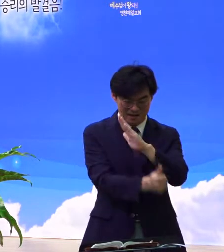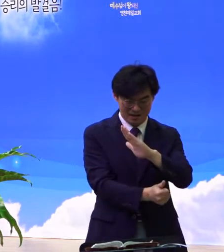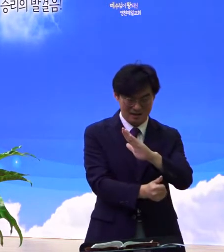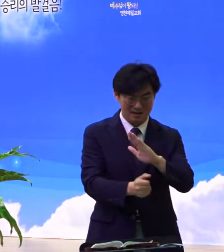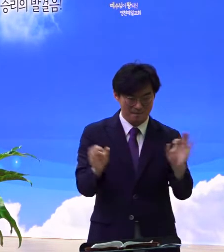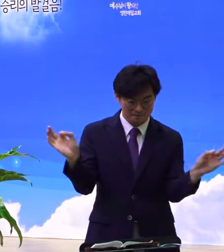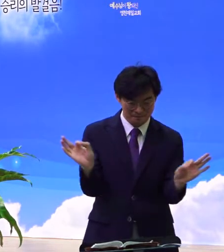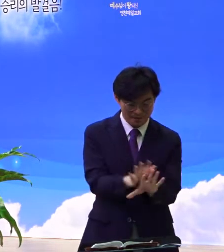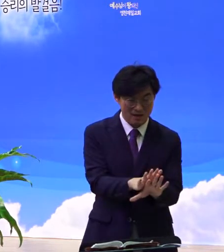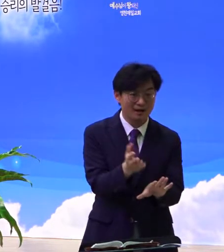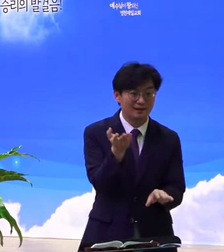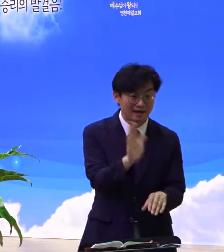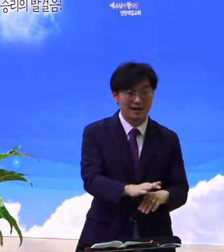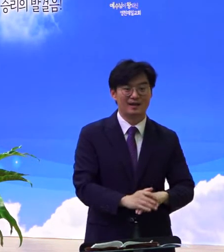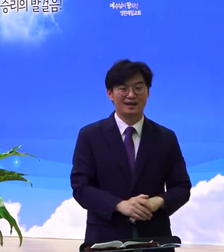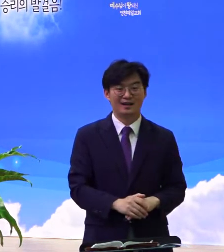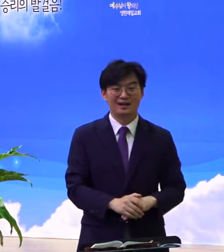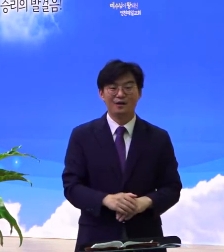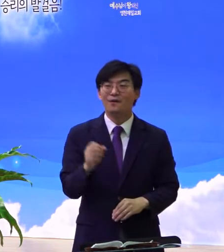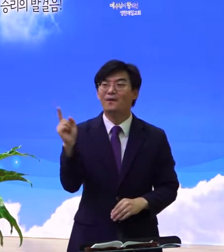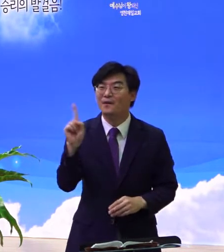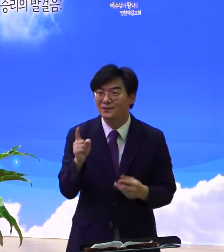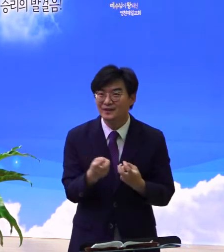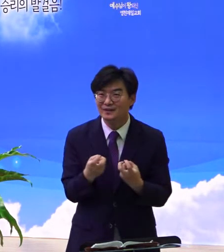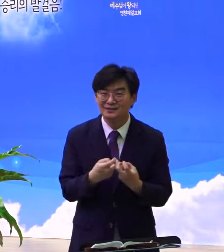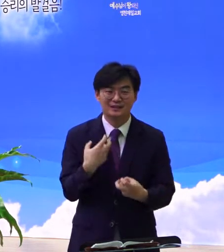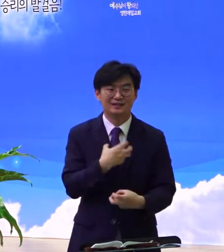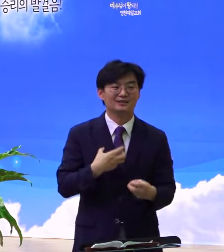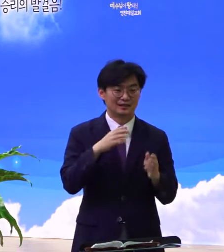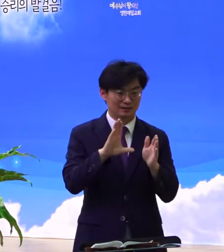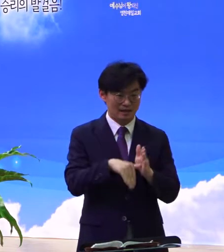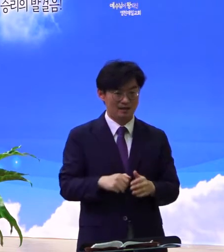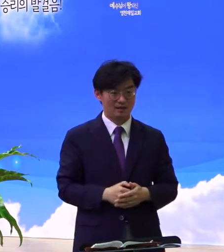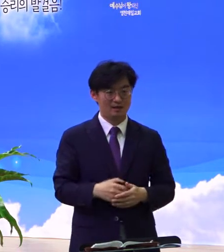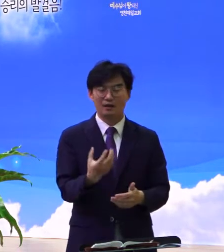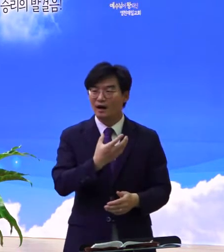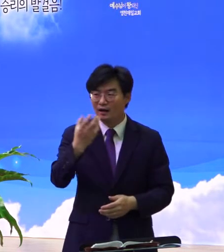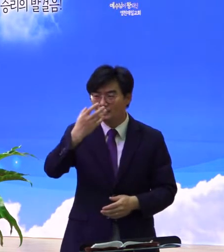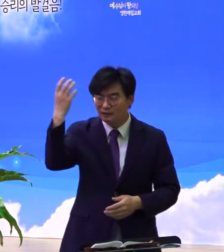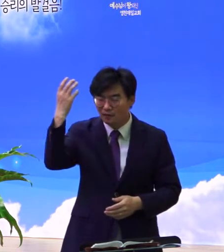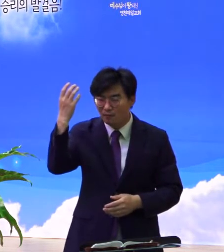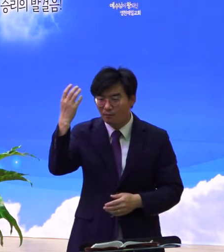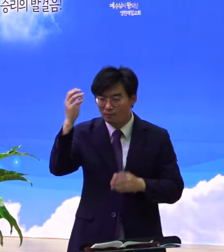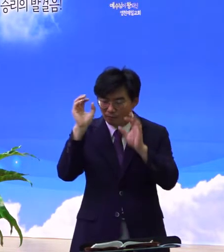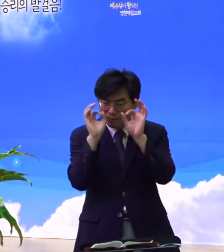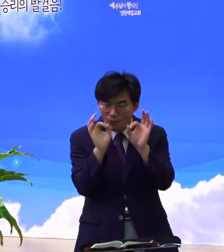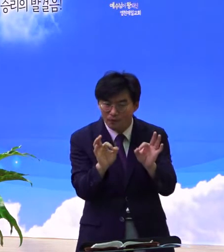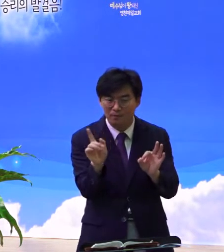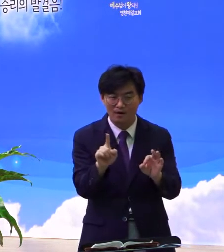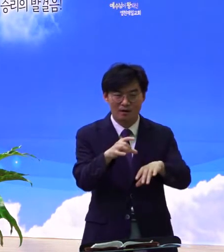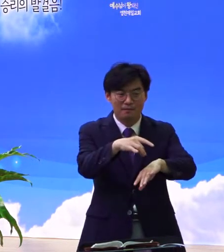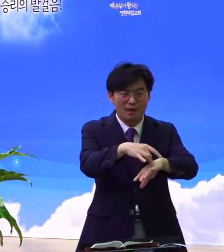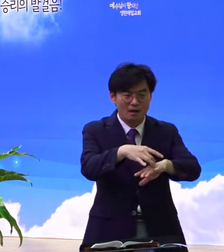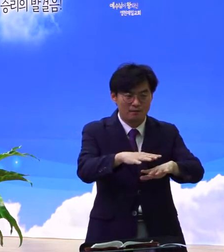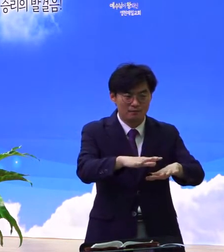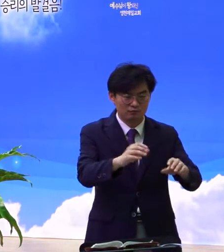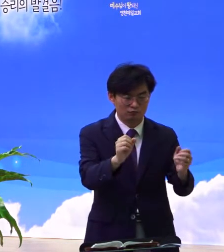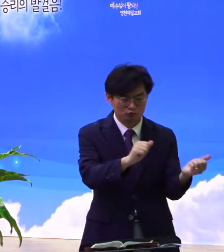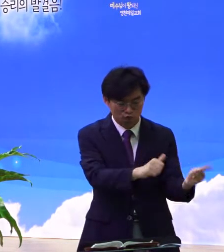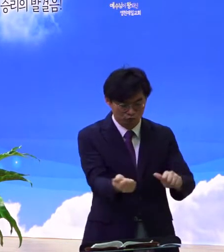죽고 뼈가 되어서 아주 말라서 흩어져 있는 그 생명 없는 마른 뼈가 하나님의